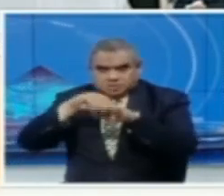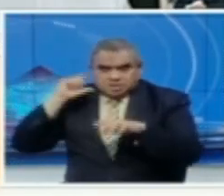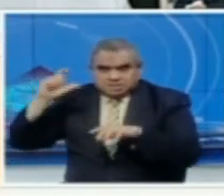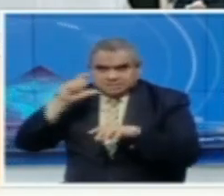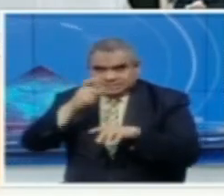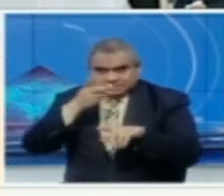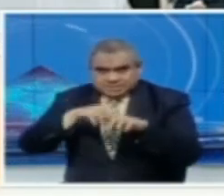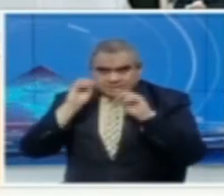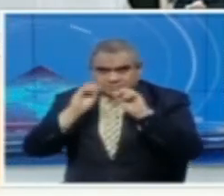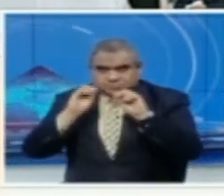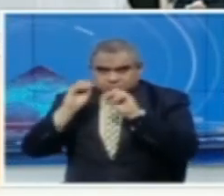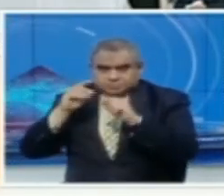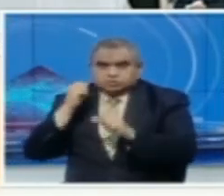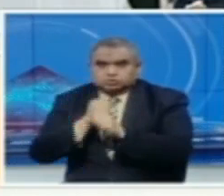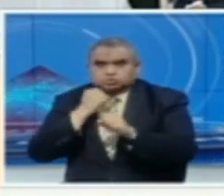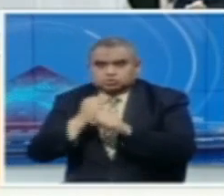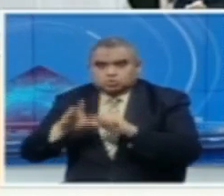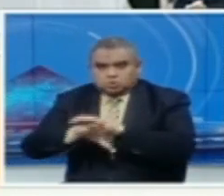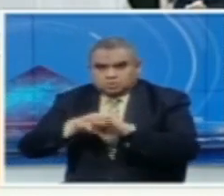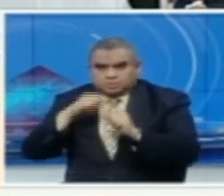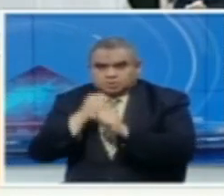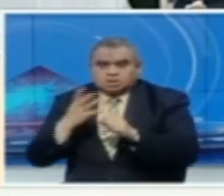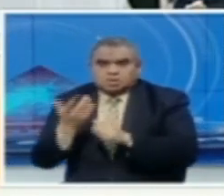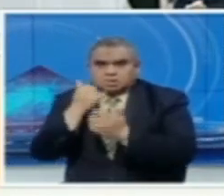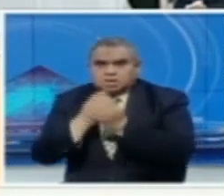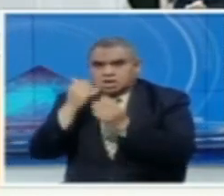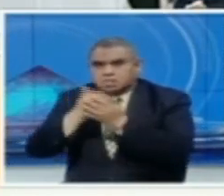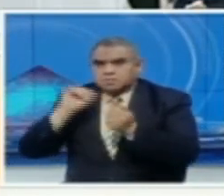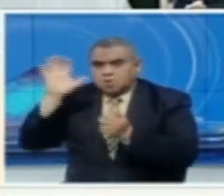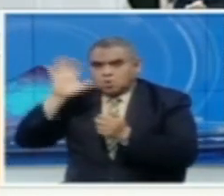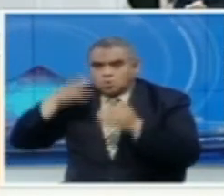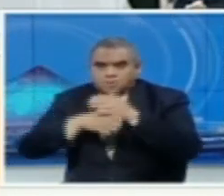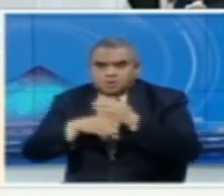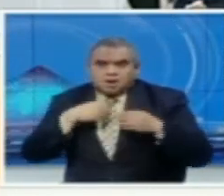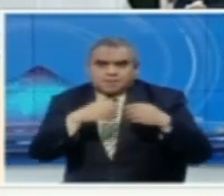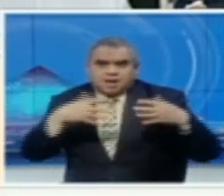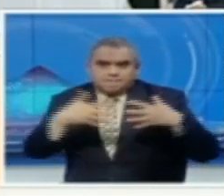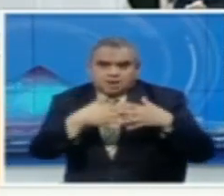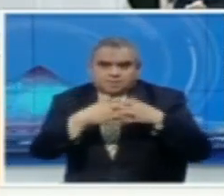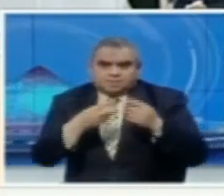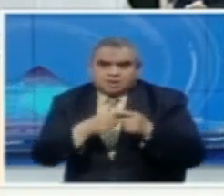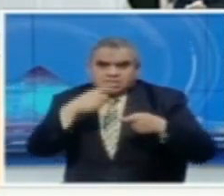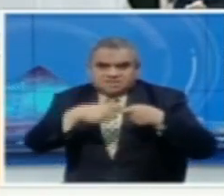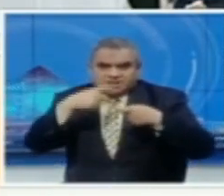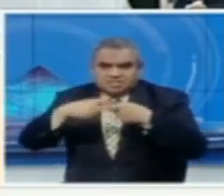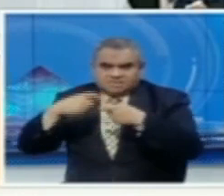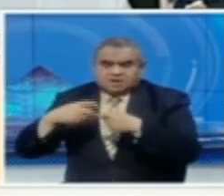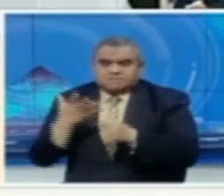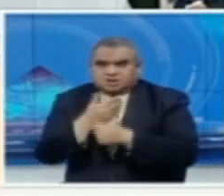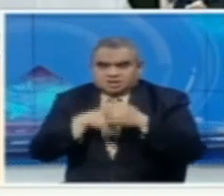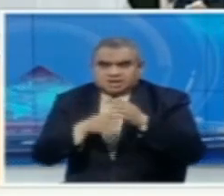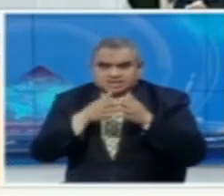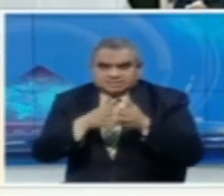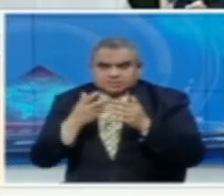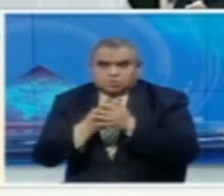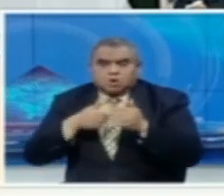الصدد بتعزيز الجهود القائمة لجذب الاستثمارات الأجنبية إلى المنطقة الاقتصادية لقناة السويس في مجال إنتاج